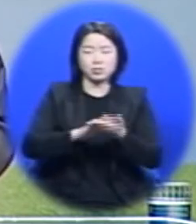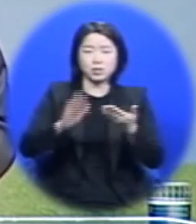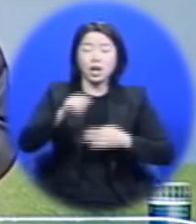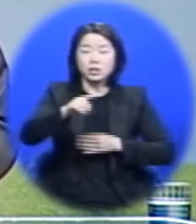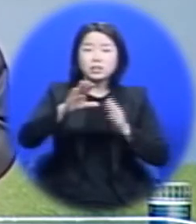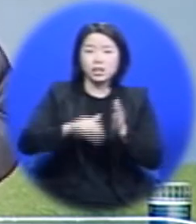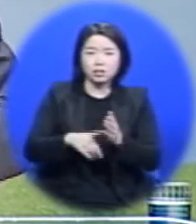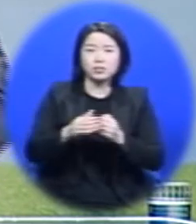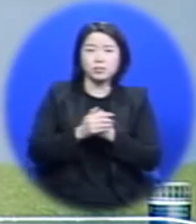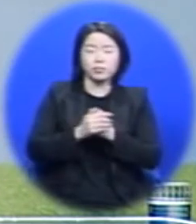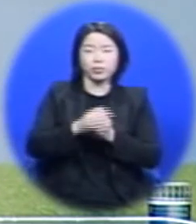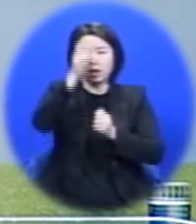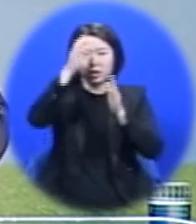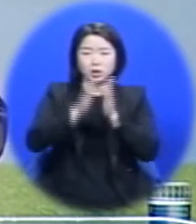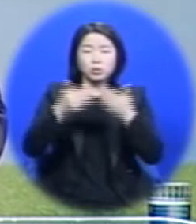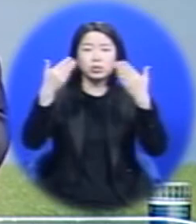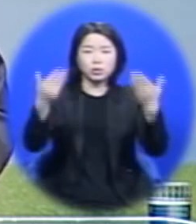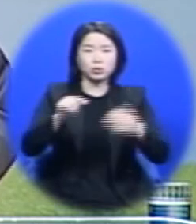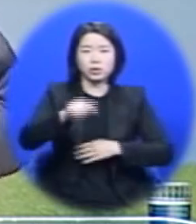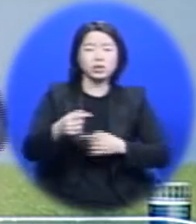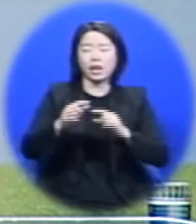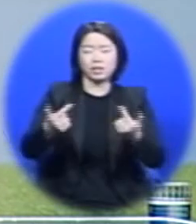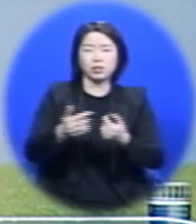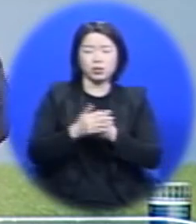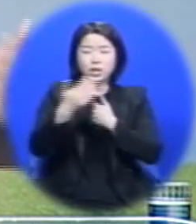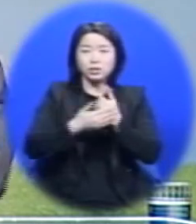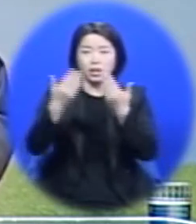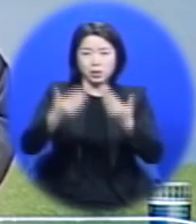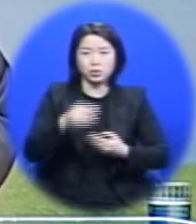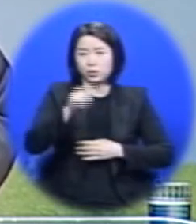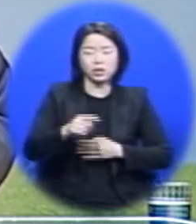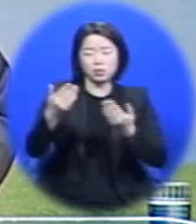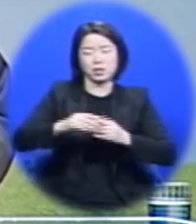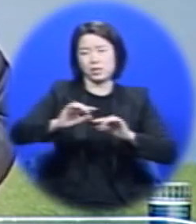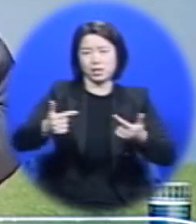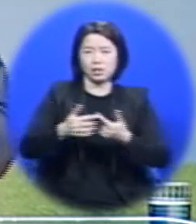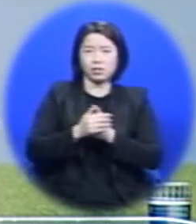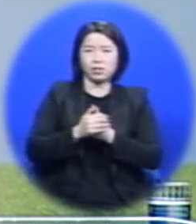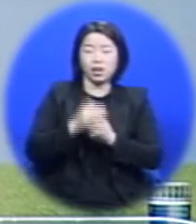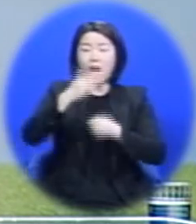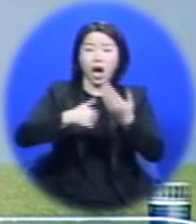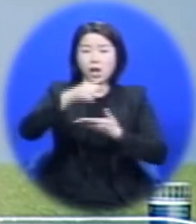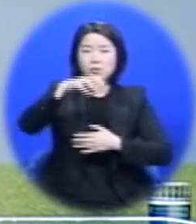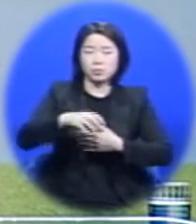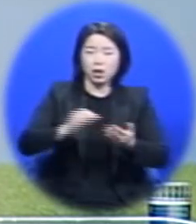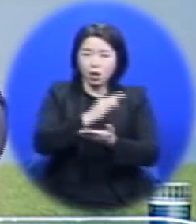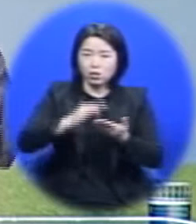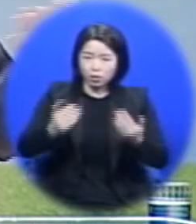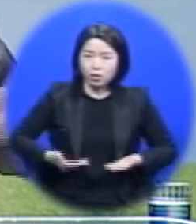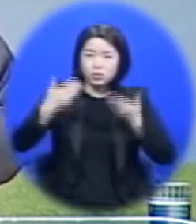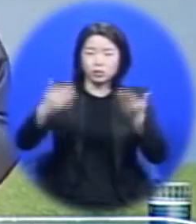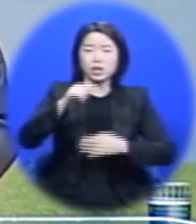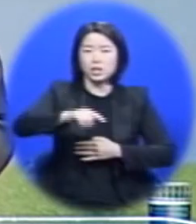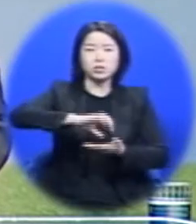그때는요 기도하는 것도 이렇게 안 했어요. 은혜 받는 것도 이렇게 안 받았어요. 하나님 앞에 헌금하고 헌신하는 것도